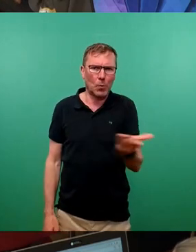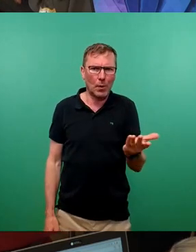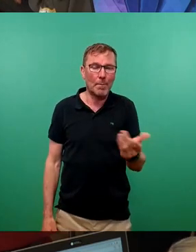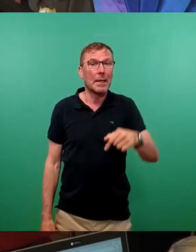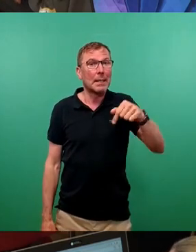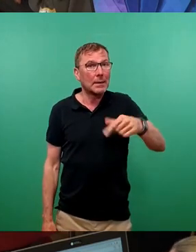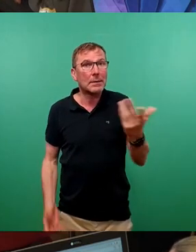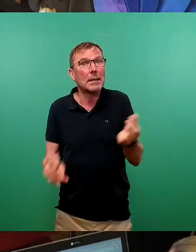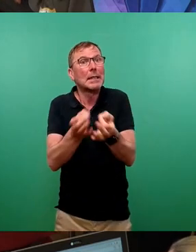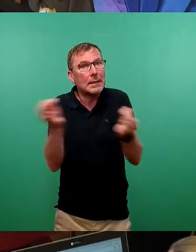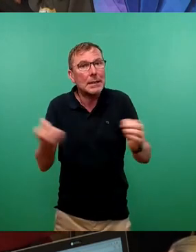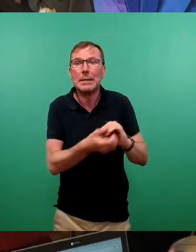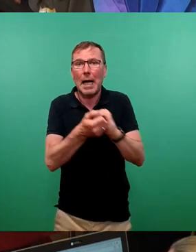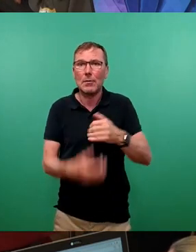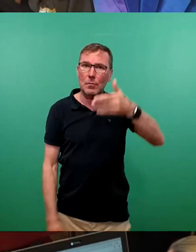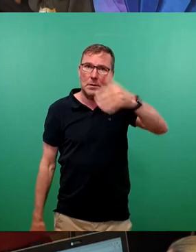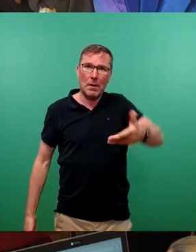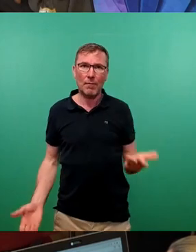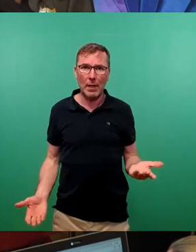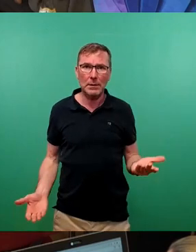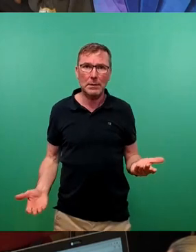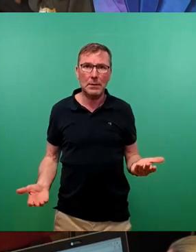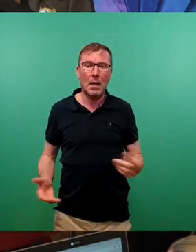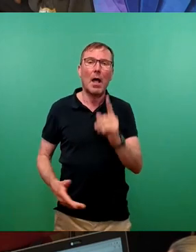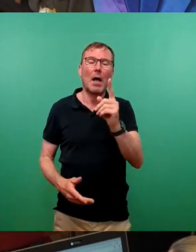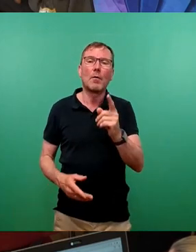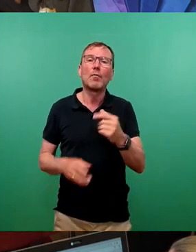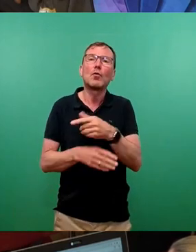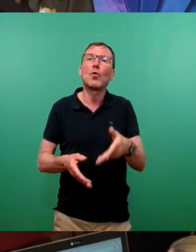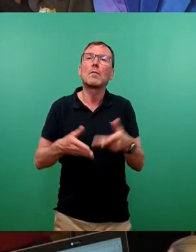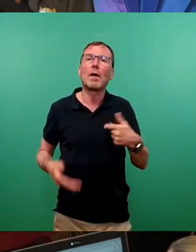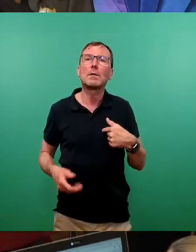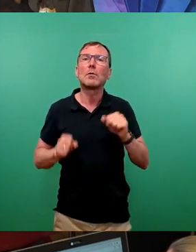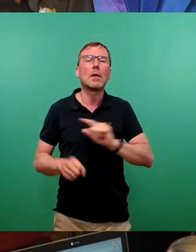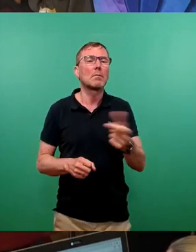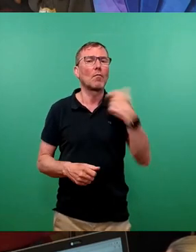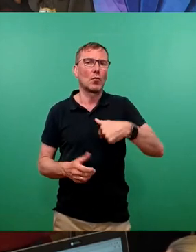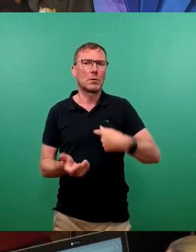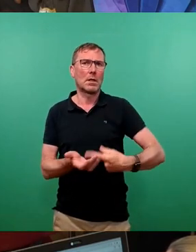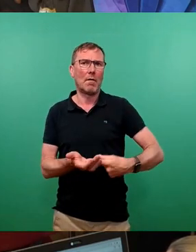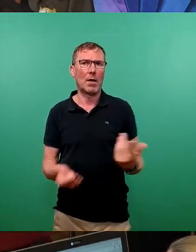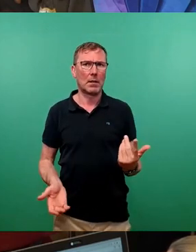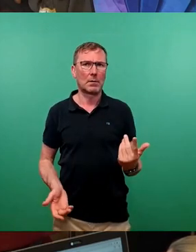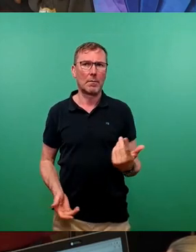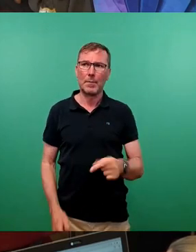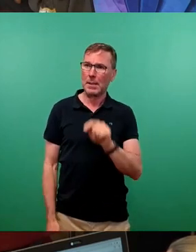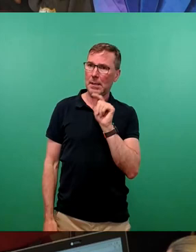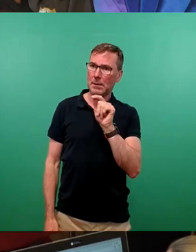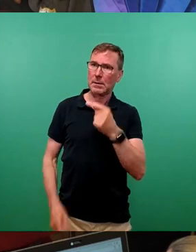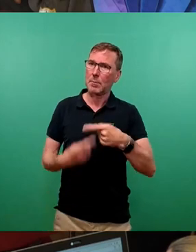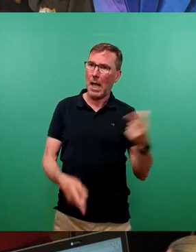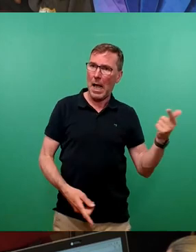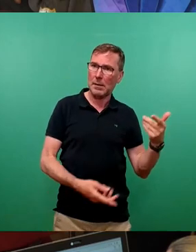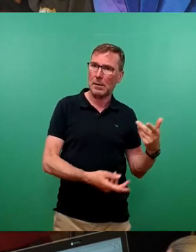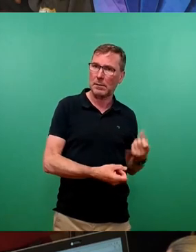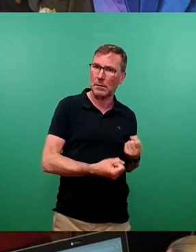was einigungsfähig ist, aber es kann niemand von der grünen Fraktion verlangen, dass sie da dann, wenn es jemand anders so stellt